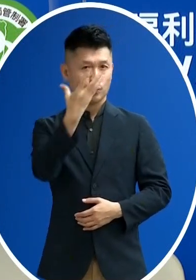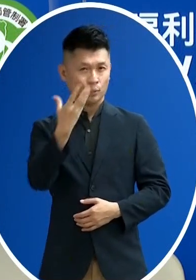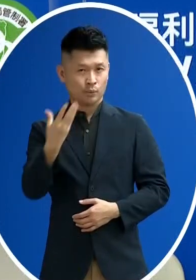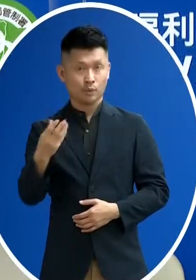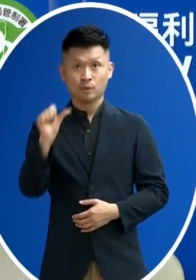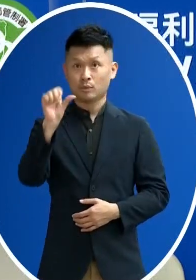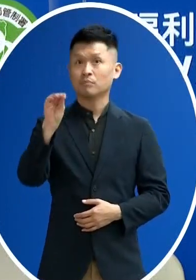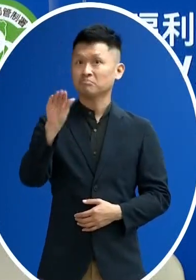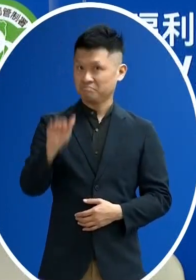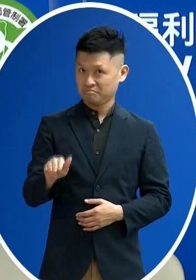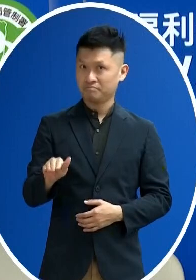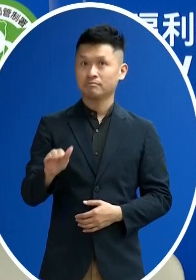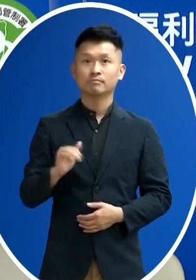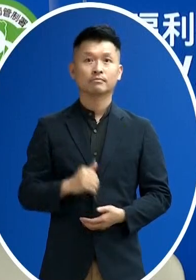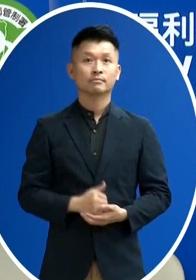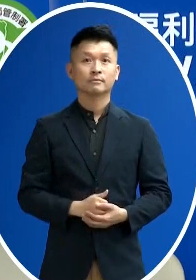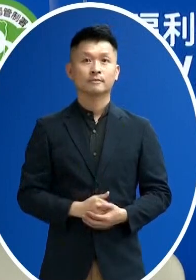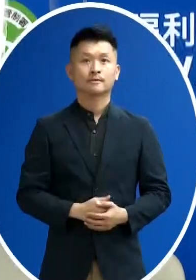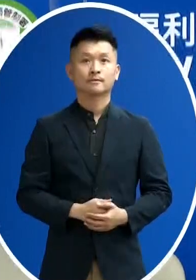下。